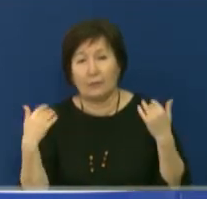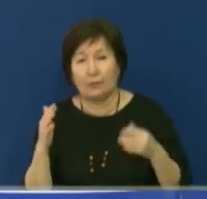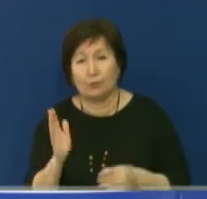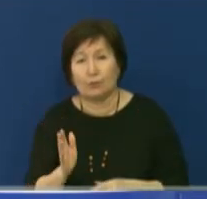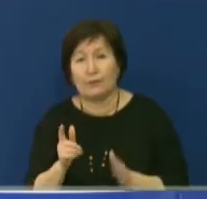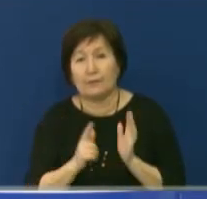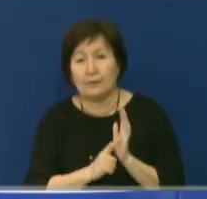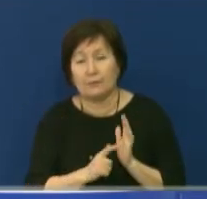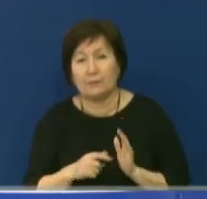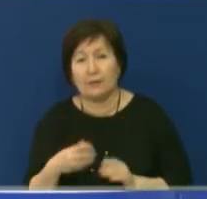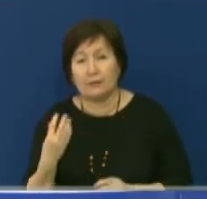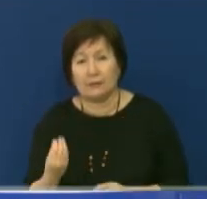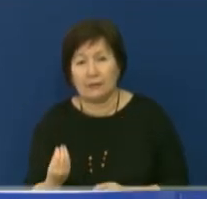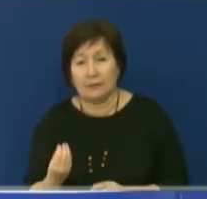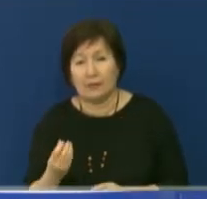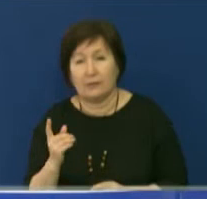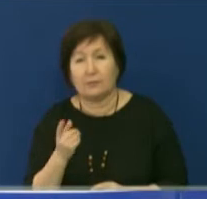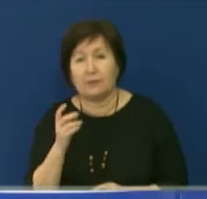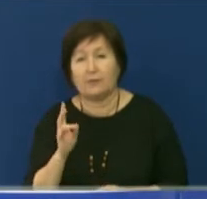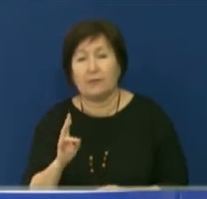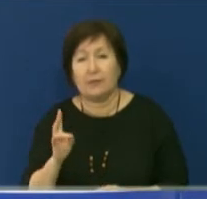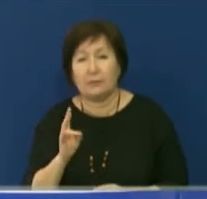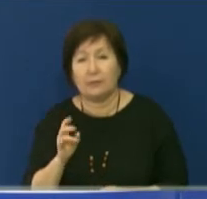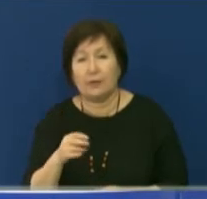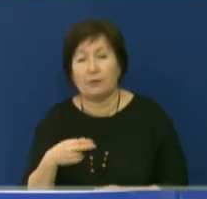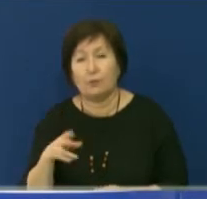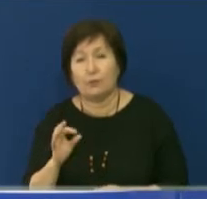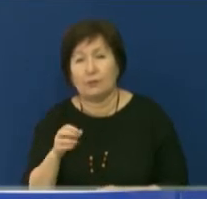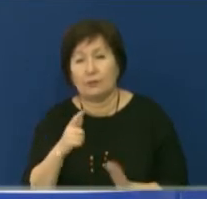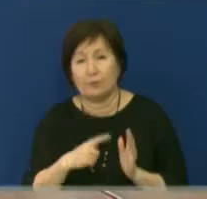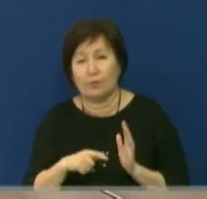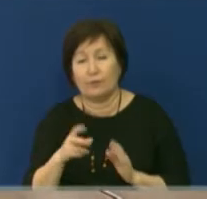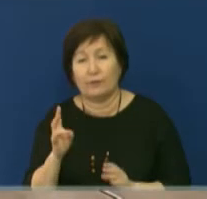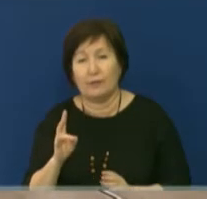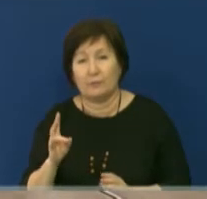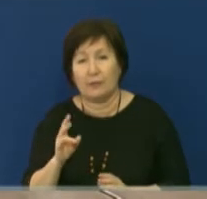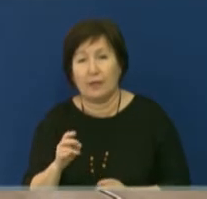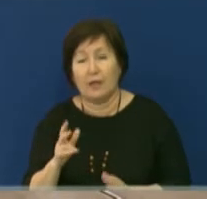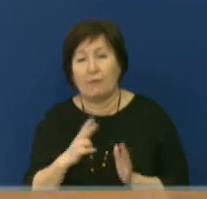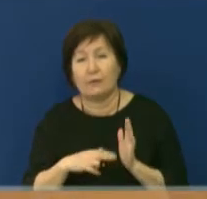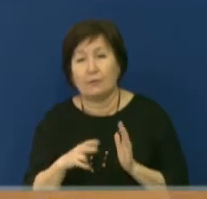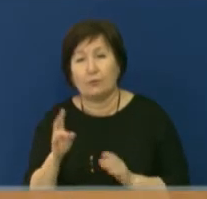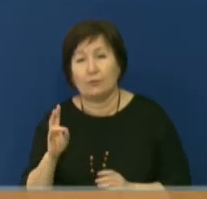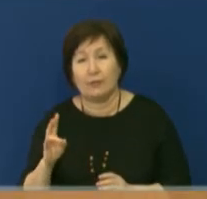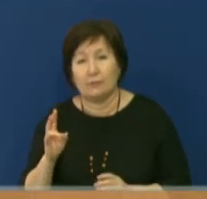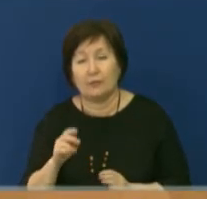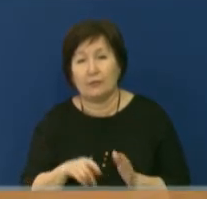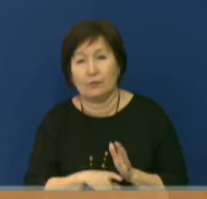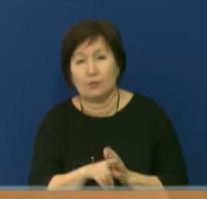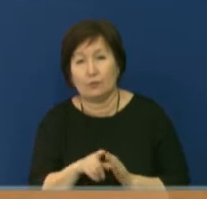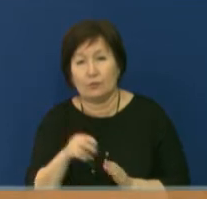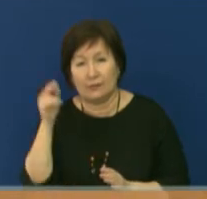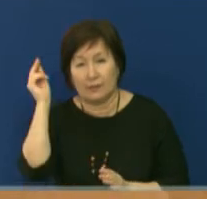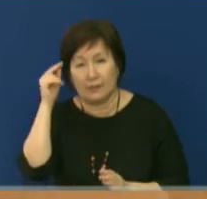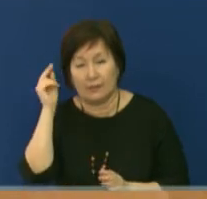с 1 ноября и продлятся до 7 ноября. Вторую четверть обучающиеся начнут 8 ноября в традиционном формате.